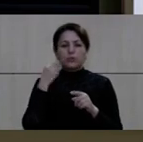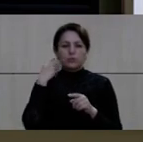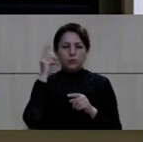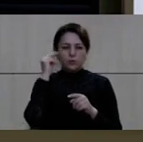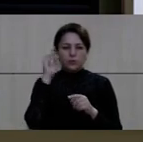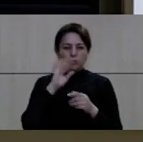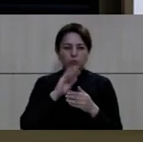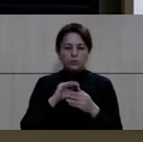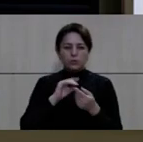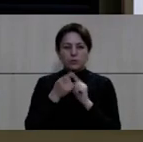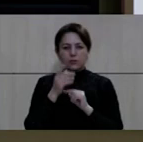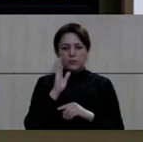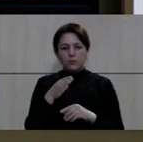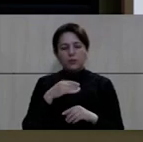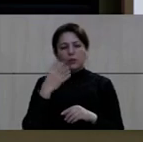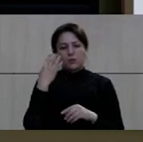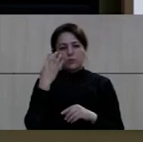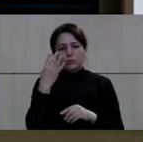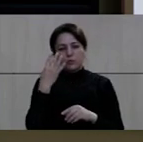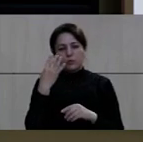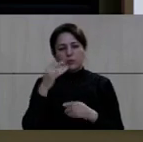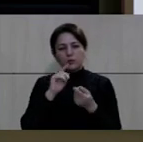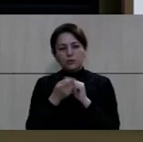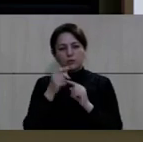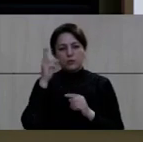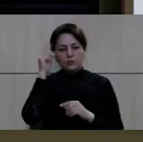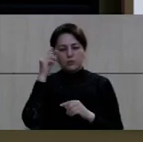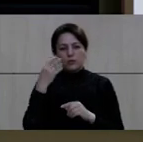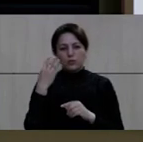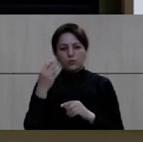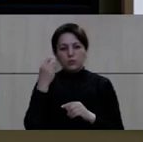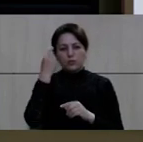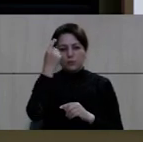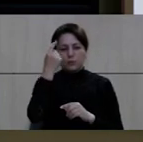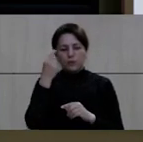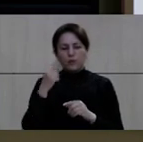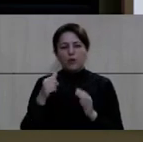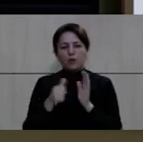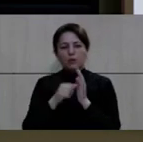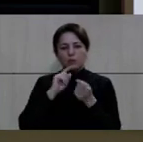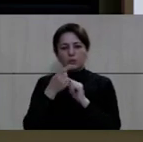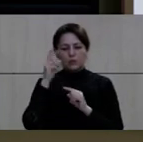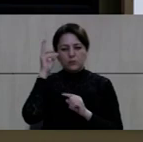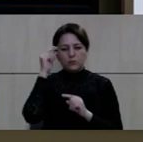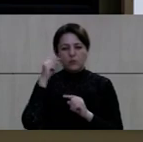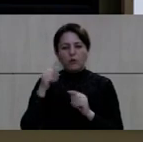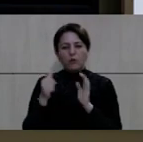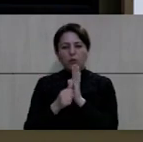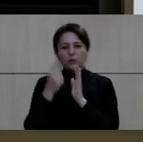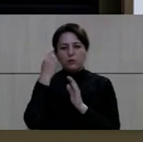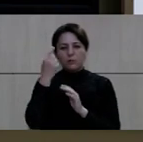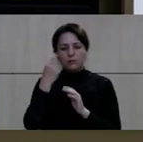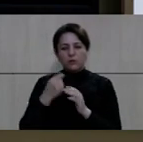bo'ladi. Demak, 4 ga teskari son 4 dan 1, 6 ga teskari son 6 dan 1, 10 ga teskari son